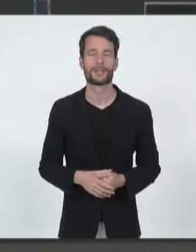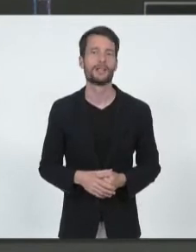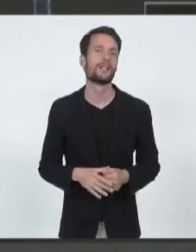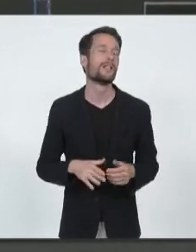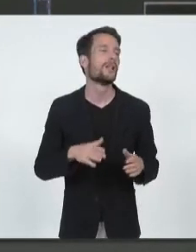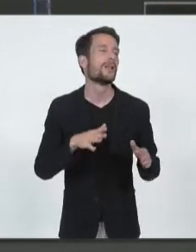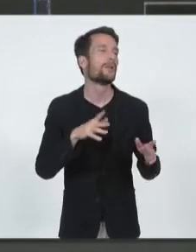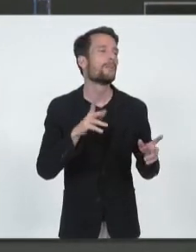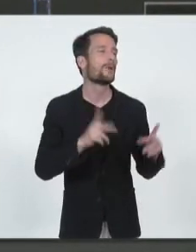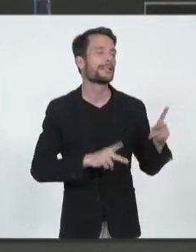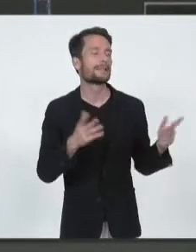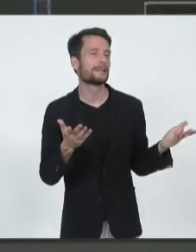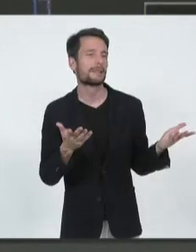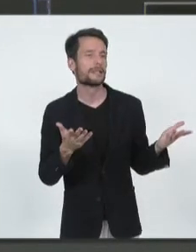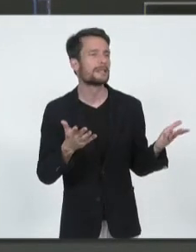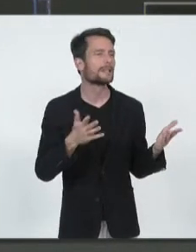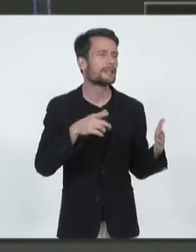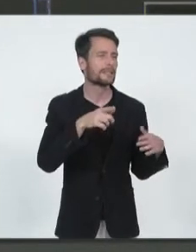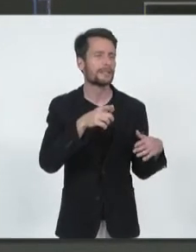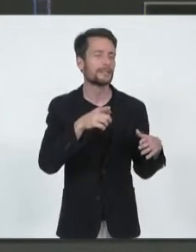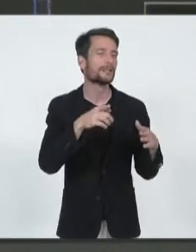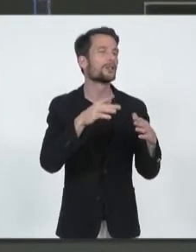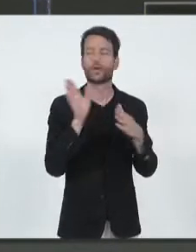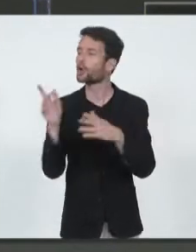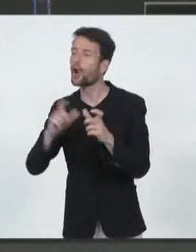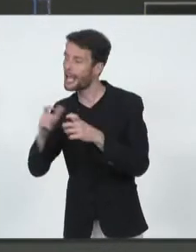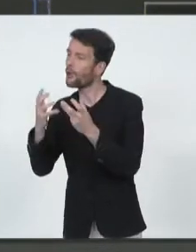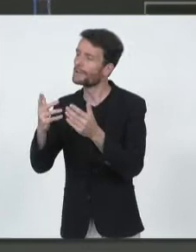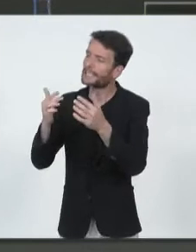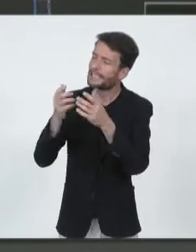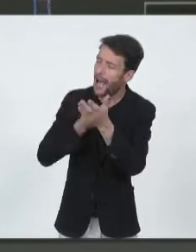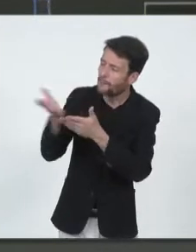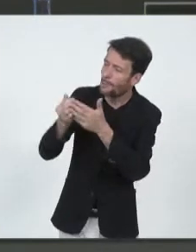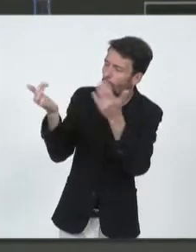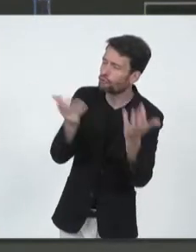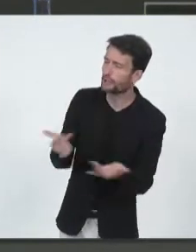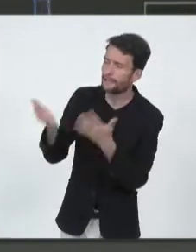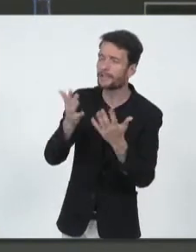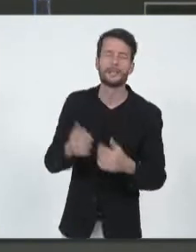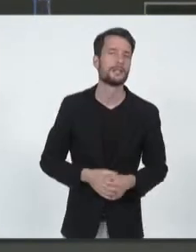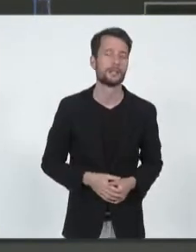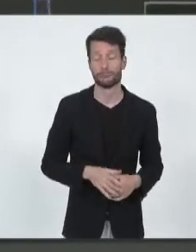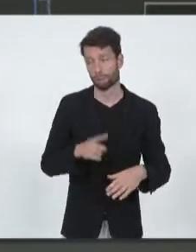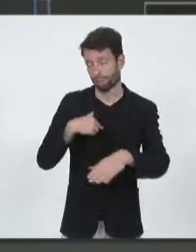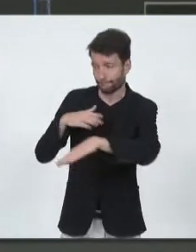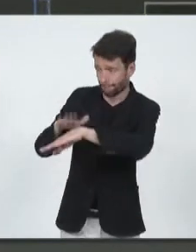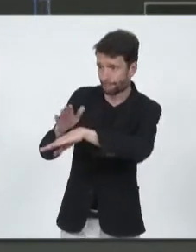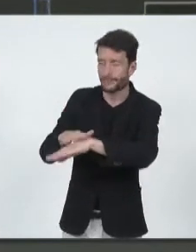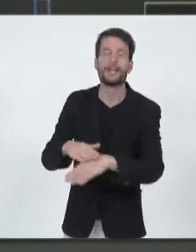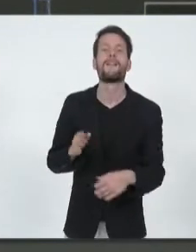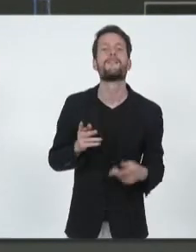notre collègue et sa demande de quelques éléments chiffrés à votre suite pour lui dire ou lui rappeler qu'à